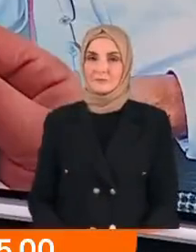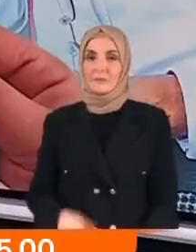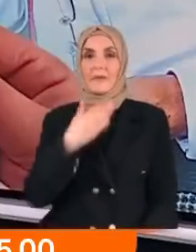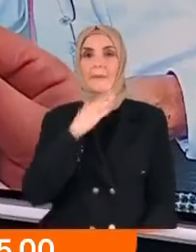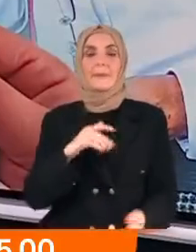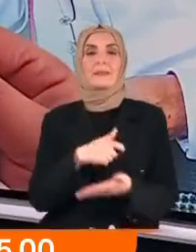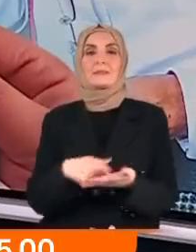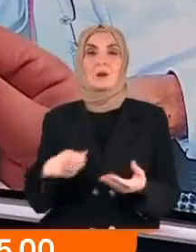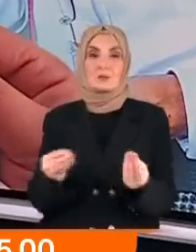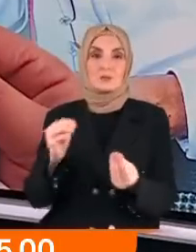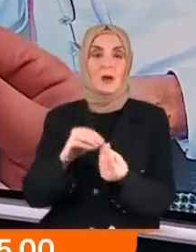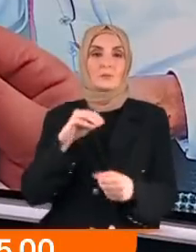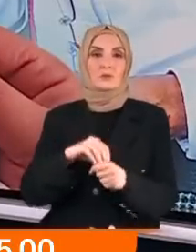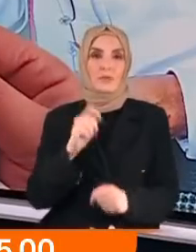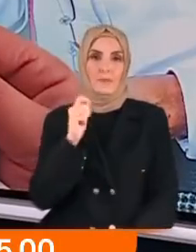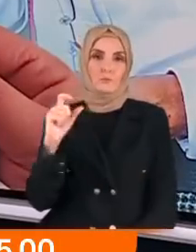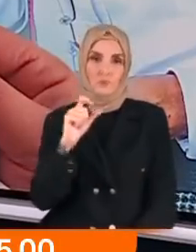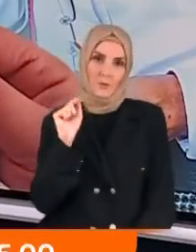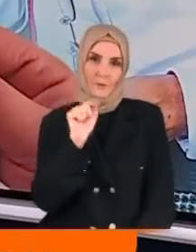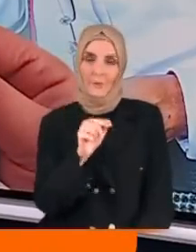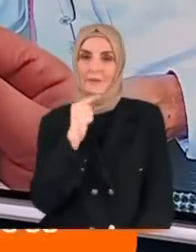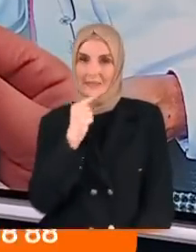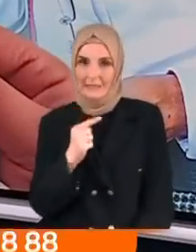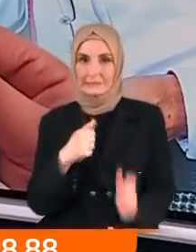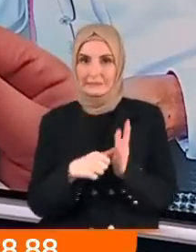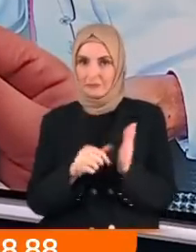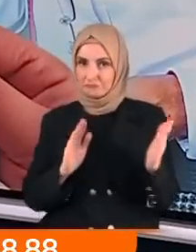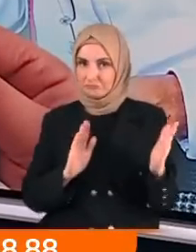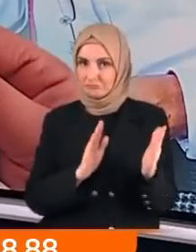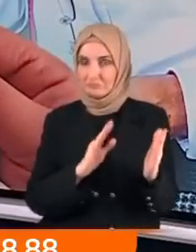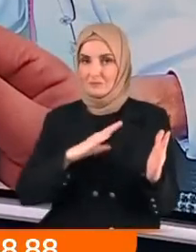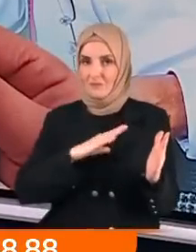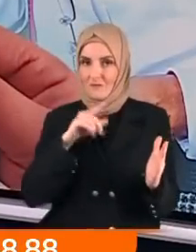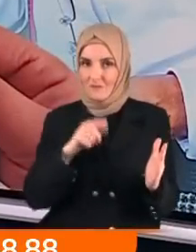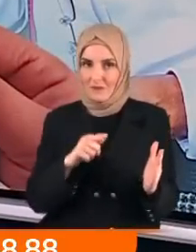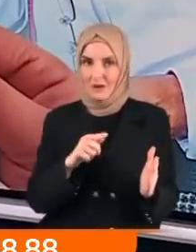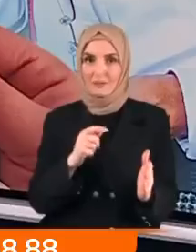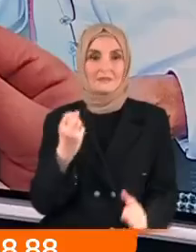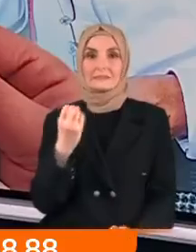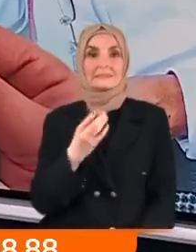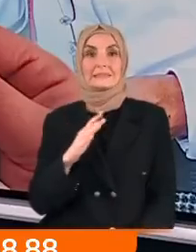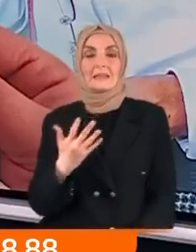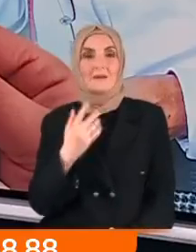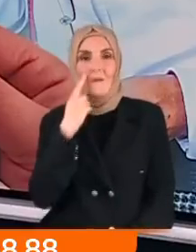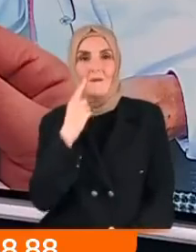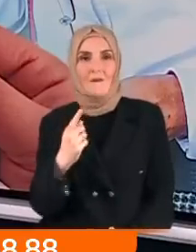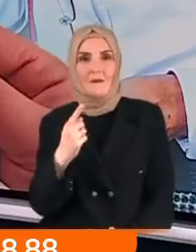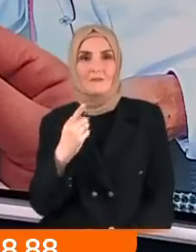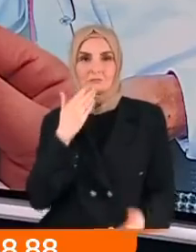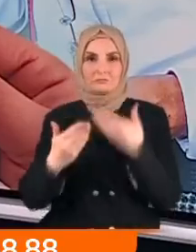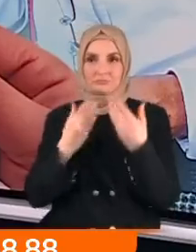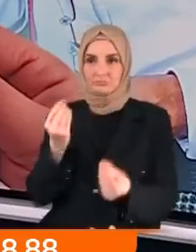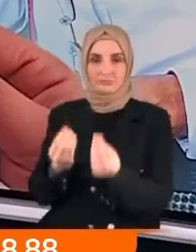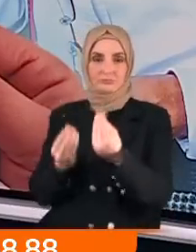Emekli maaşı artışı için Temmuz ayı denmişti. Tarih yaklaşıyor, rakamlar da telaffuz edilmeye başlandı. Merak edilen bazı sorular